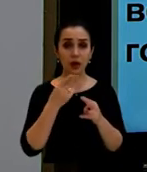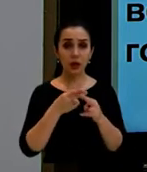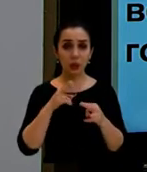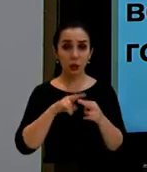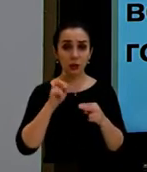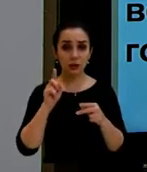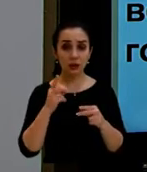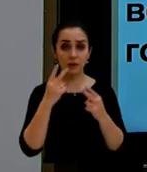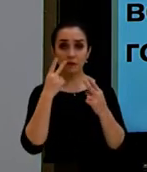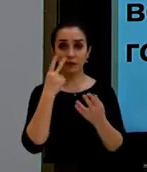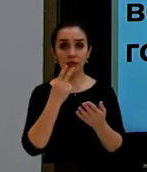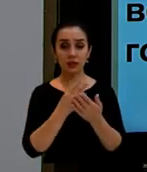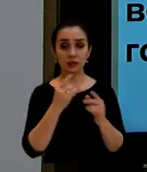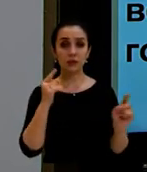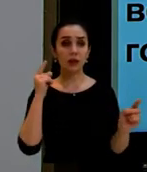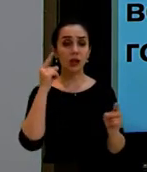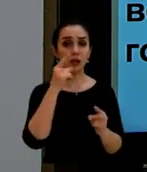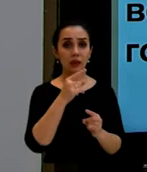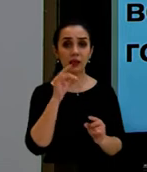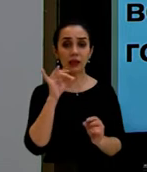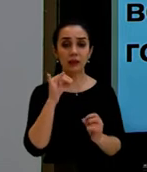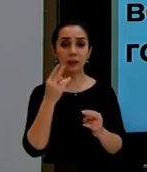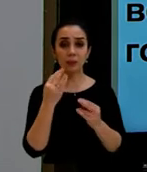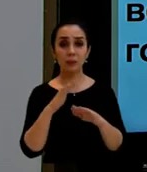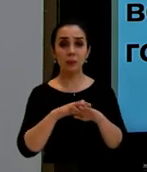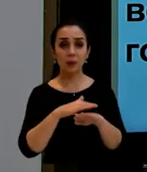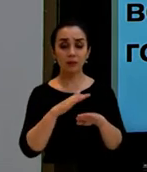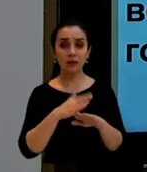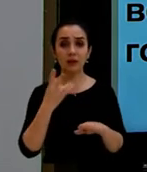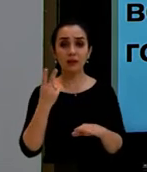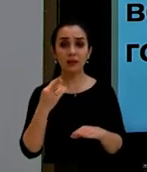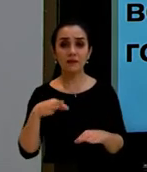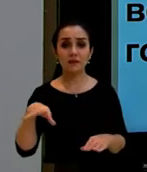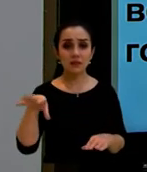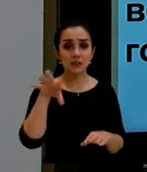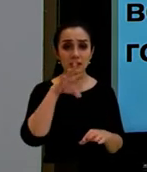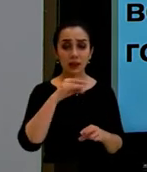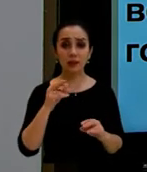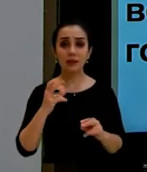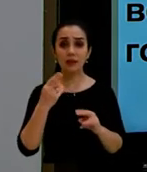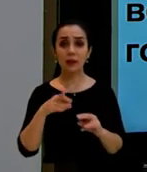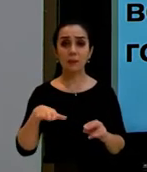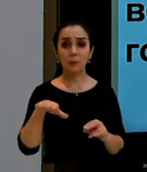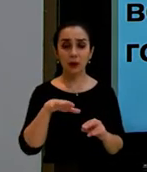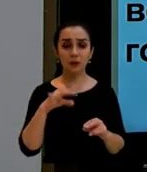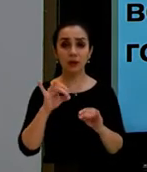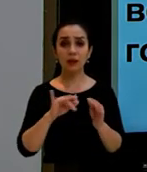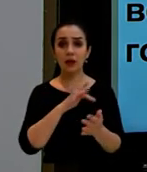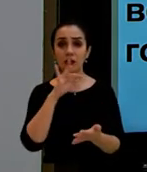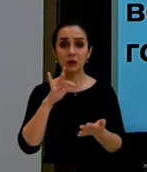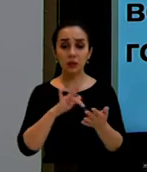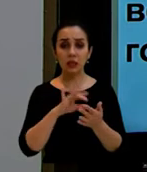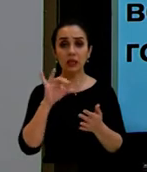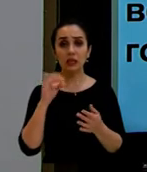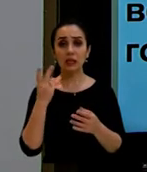которые виднеются вдали. Она приветлива для всех, и для полей, и для городов, и